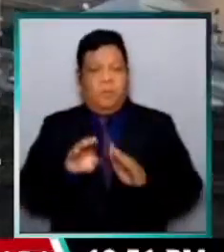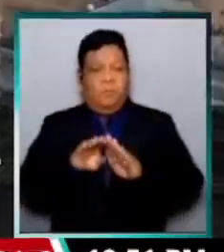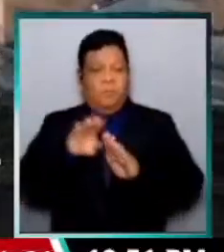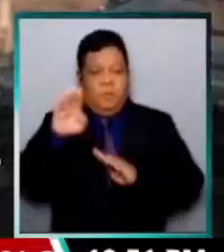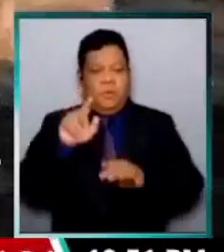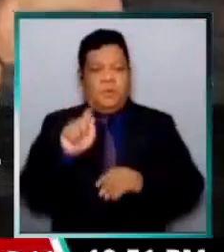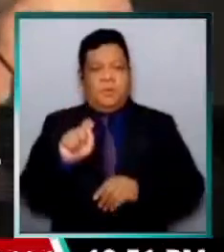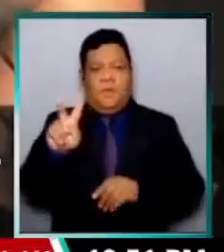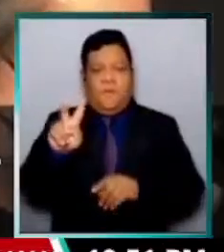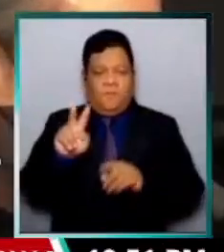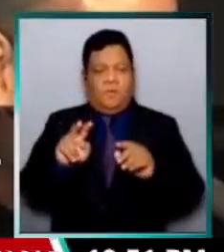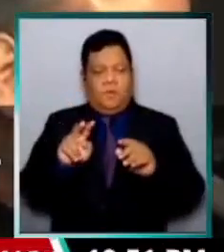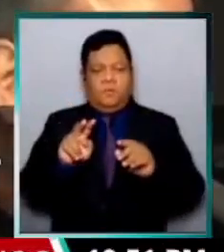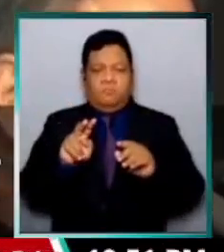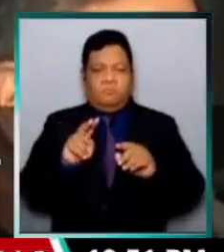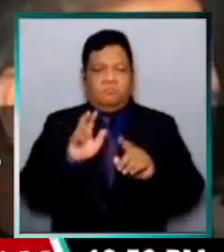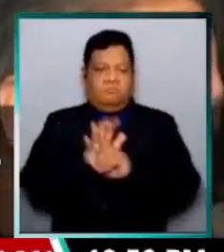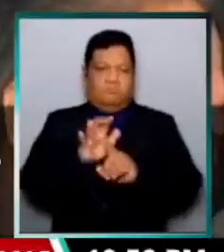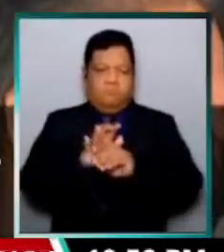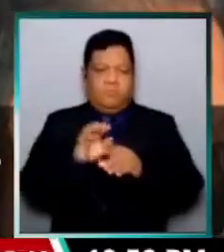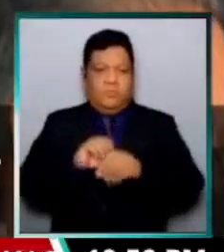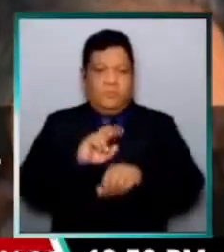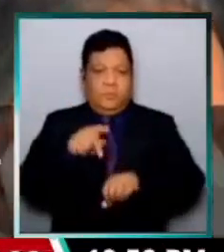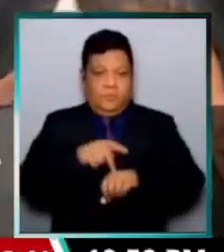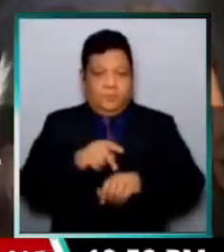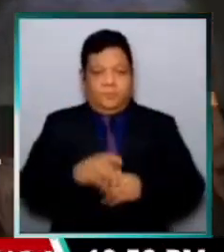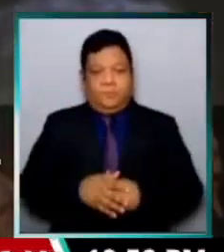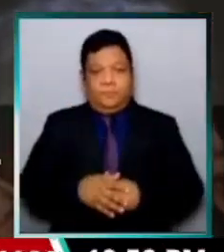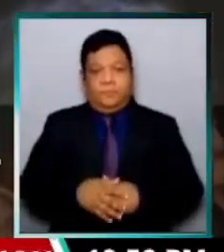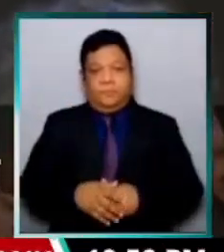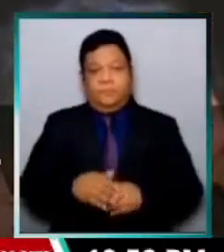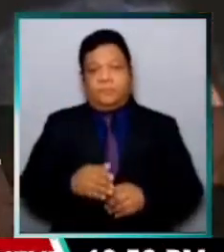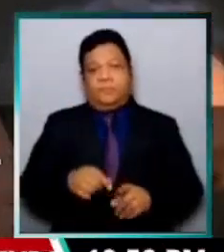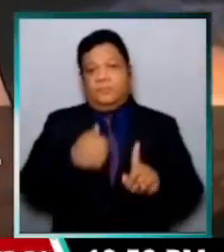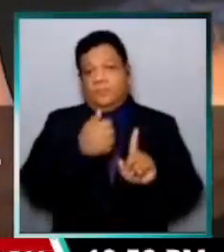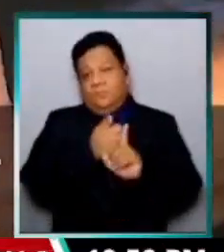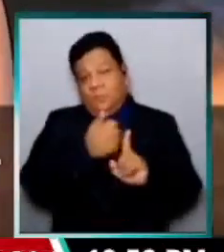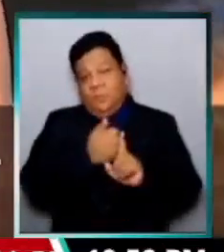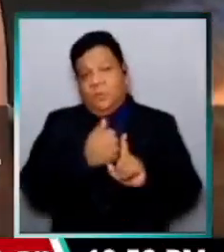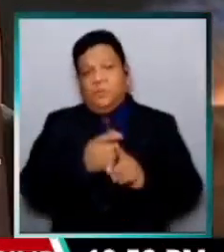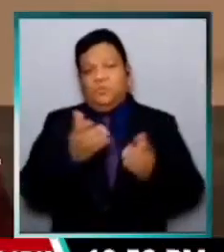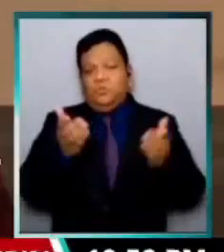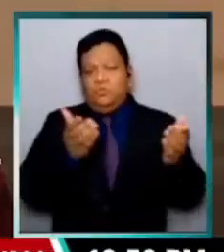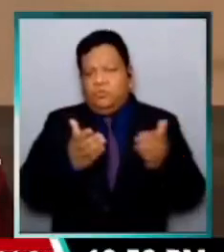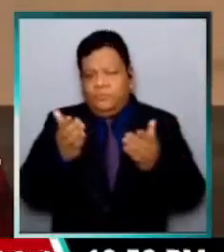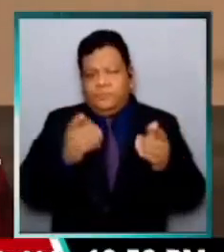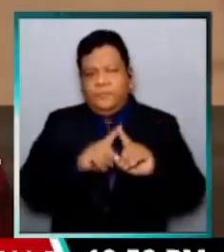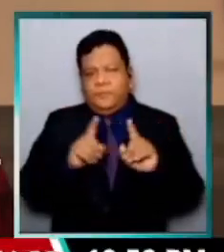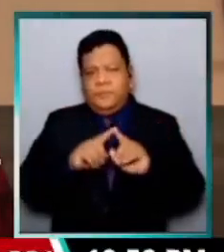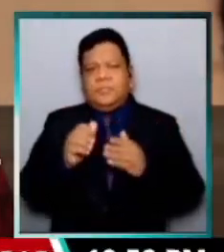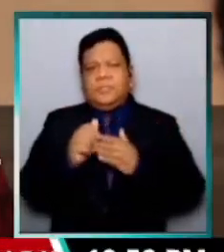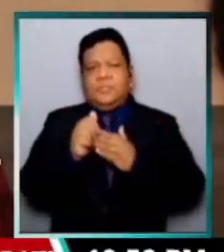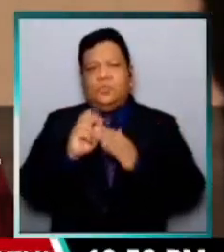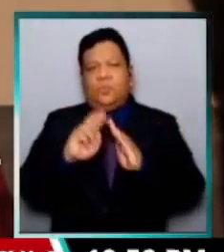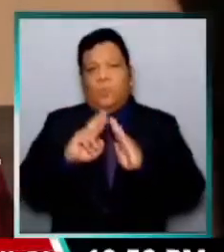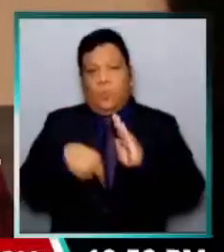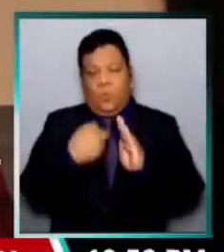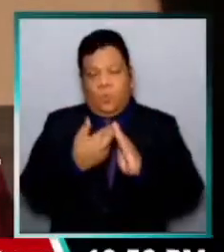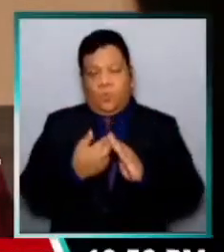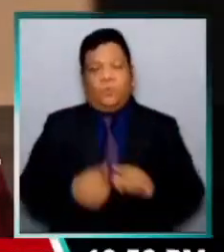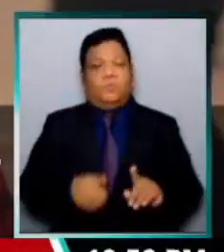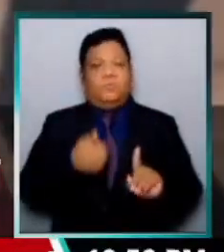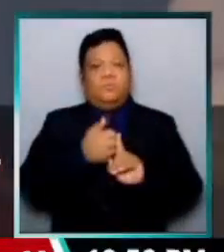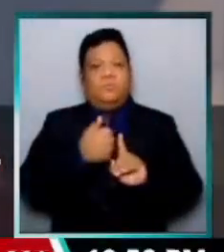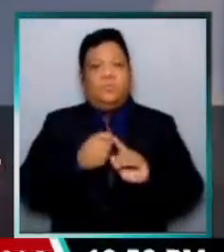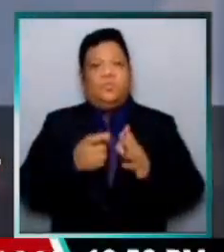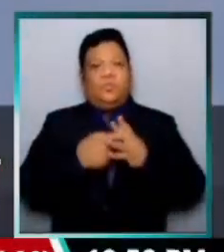bansa. Si Attorney Gozon-Valdes ay nagsilbi sa maraming leadership roles sa network. Siya ang naglunsad ng GMA New